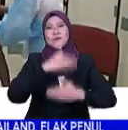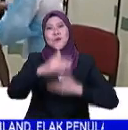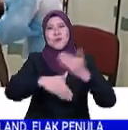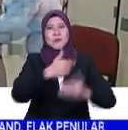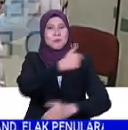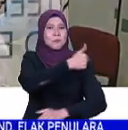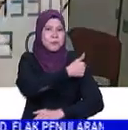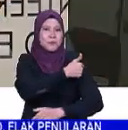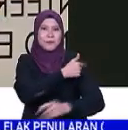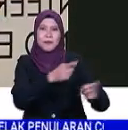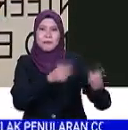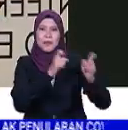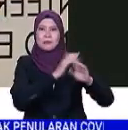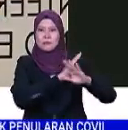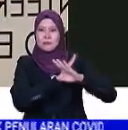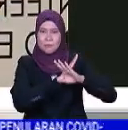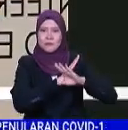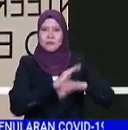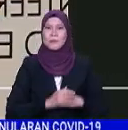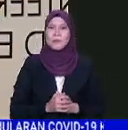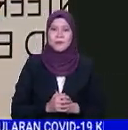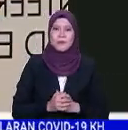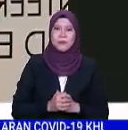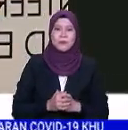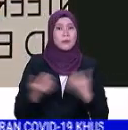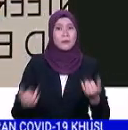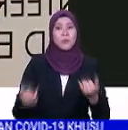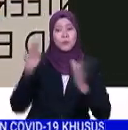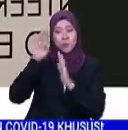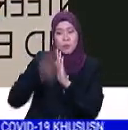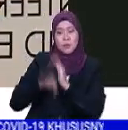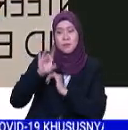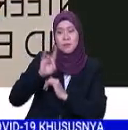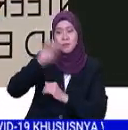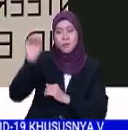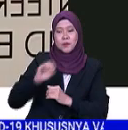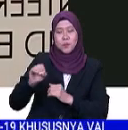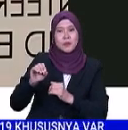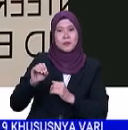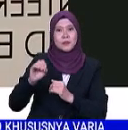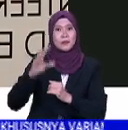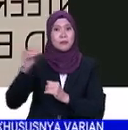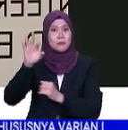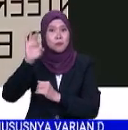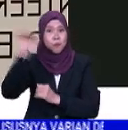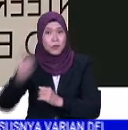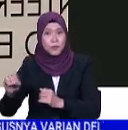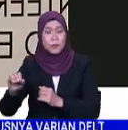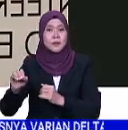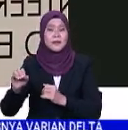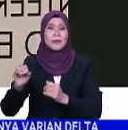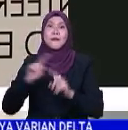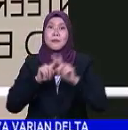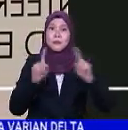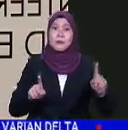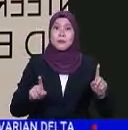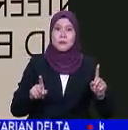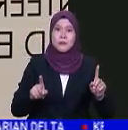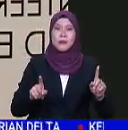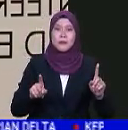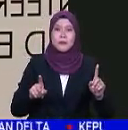vaksinasi. Walaupun katakanlah dia kurang jadi 80% ya, daripada 90% jadi 80%. Jadi walau bagaimana